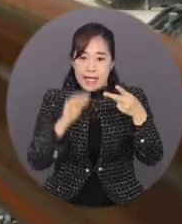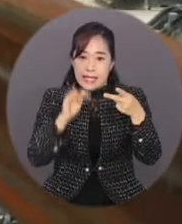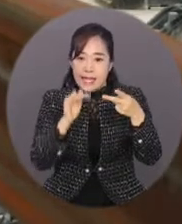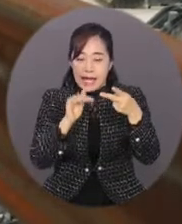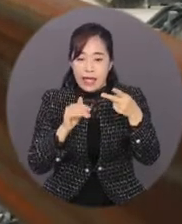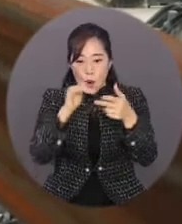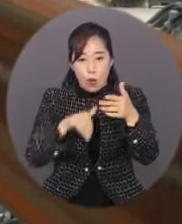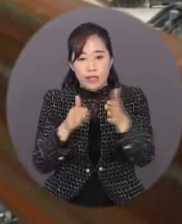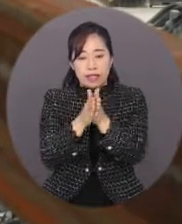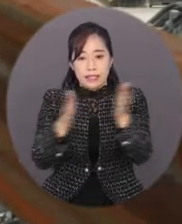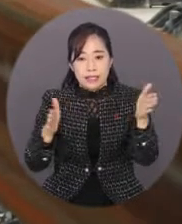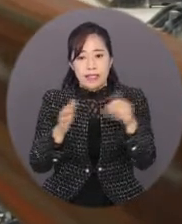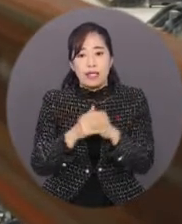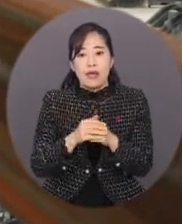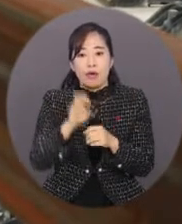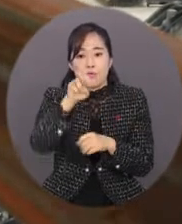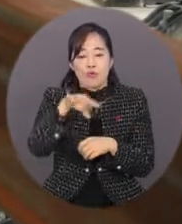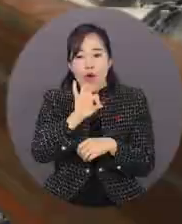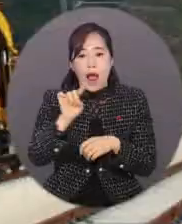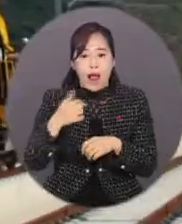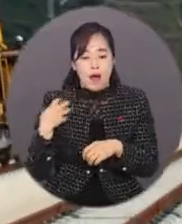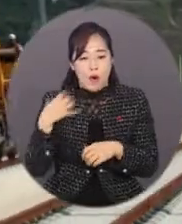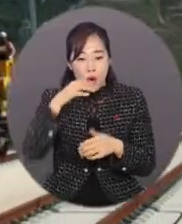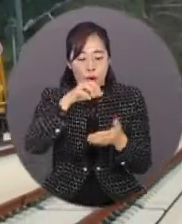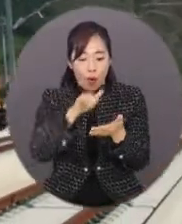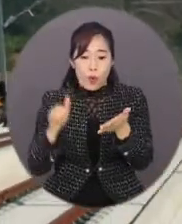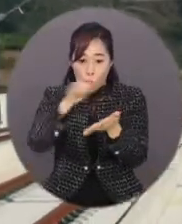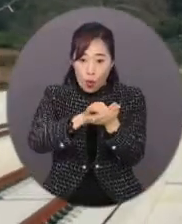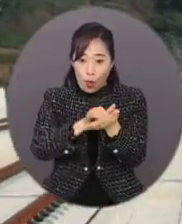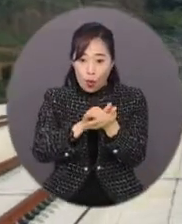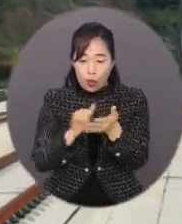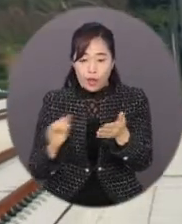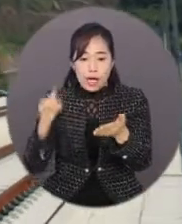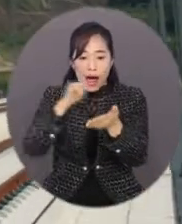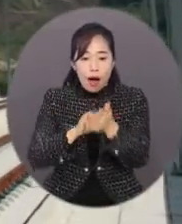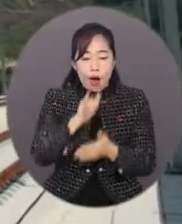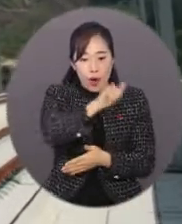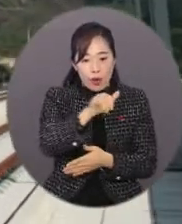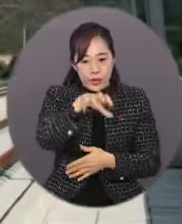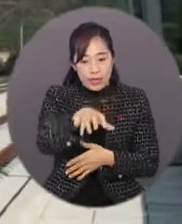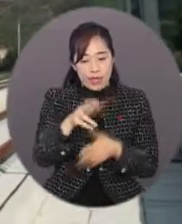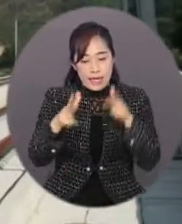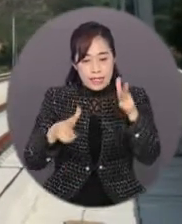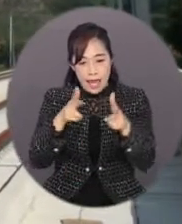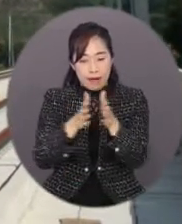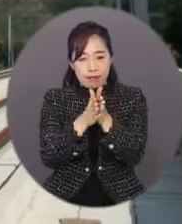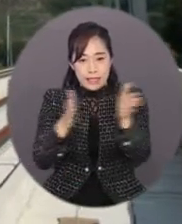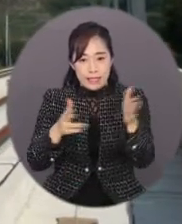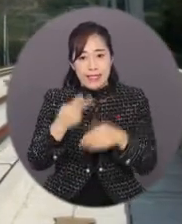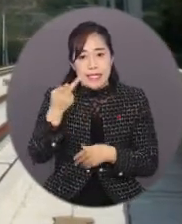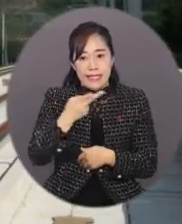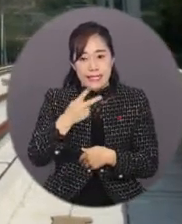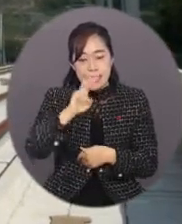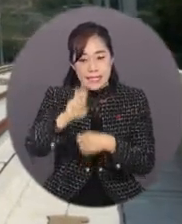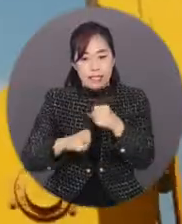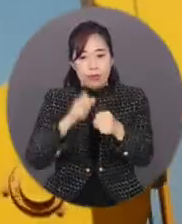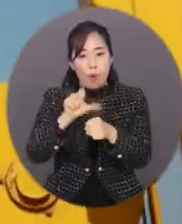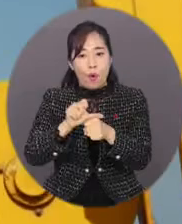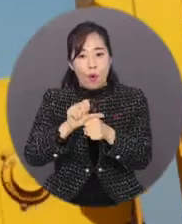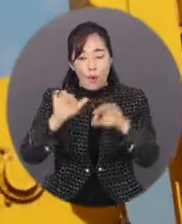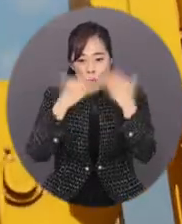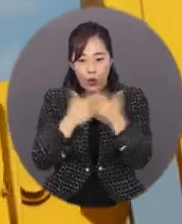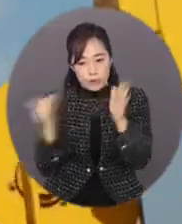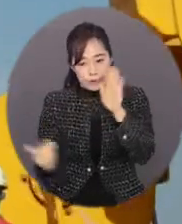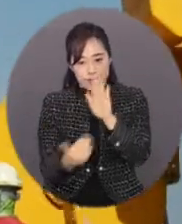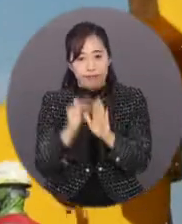무안공항을 경유하는 사업으로 2조 5,789억 원이 투입돼 오는 2025년에 완공됩니다.